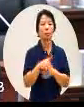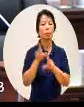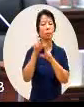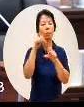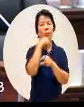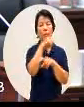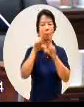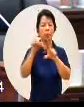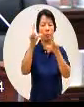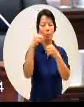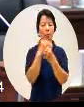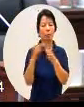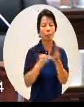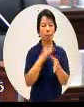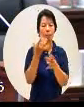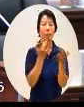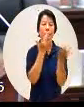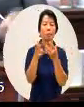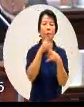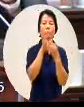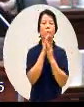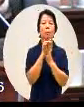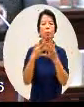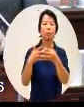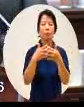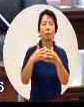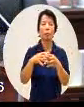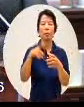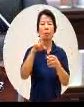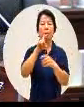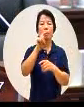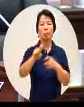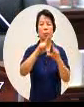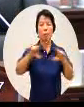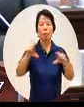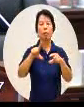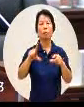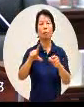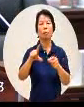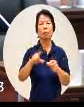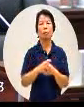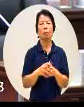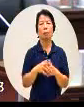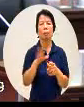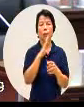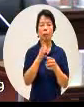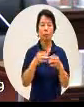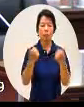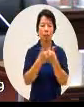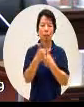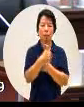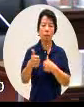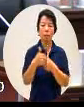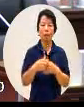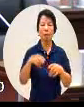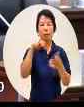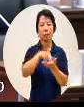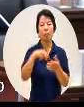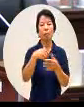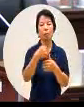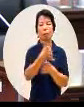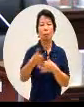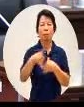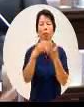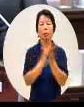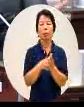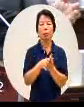結果得到美國時代雜誌評選最有影響力的人我們政治人物議員選完了要選立委立委選完